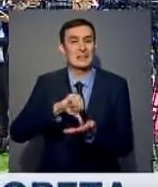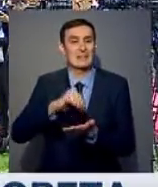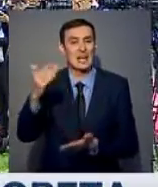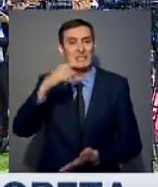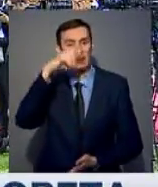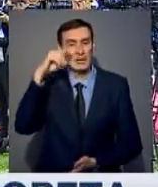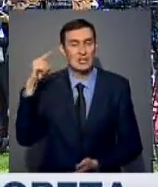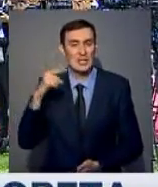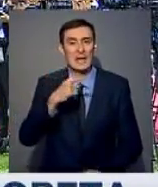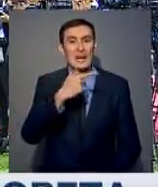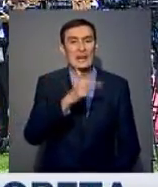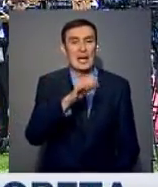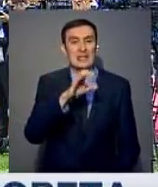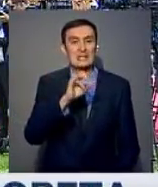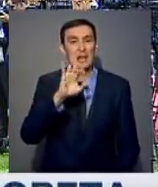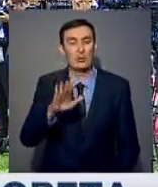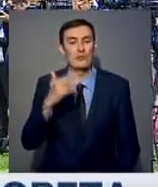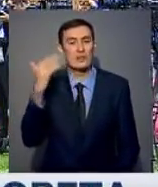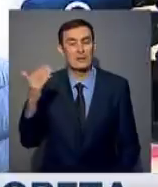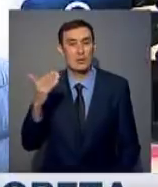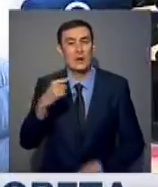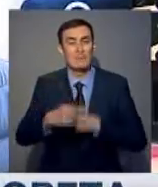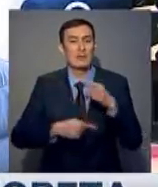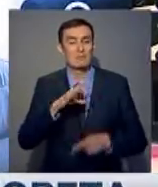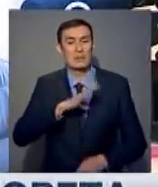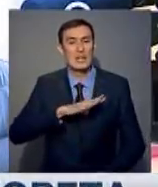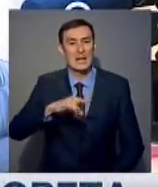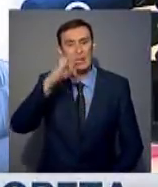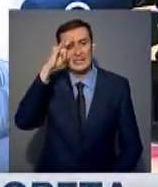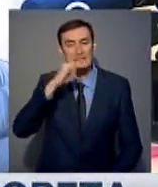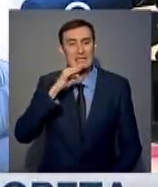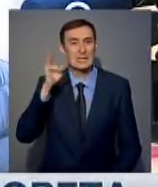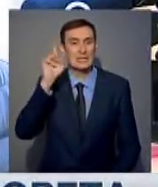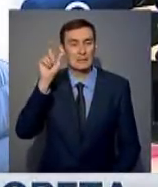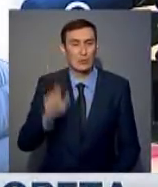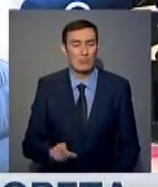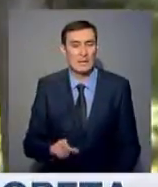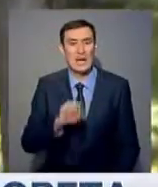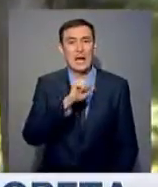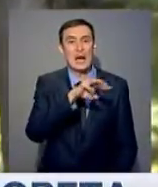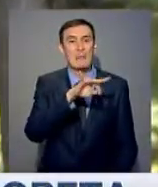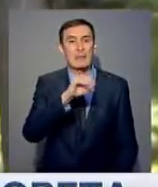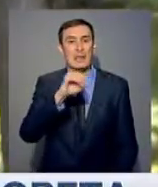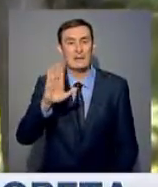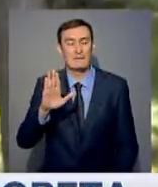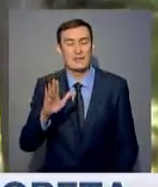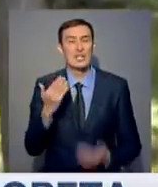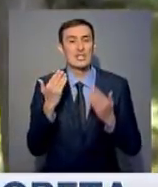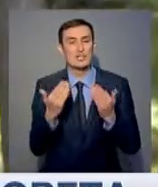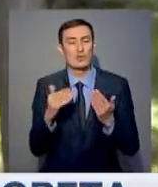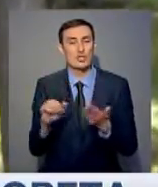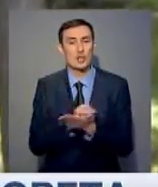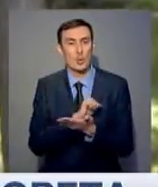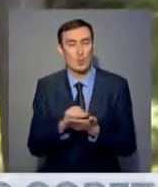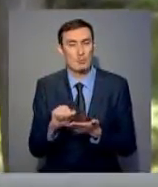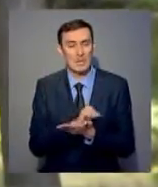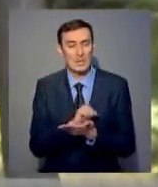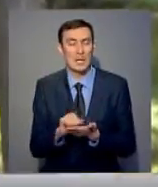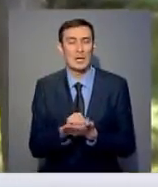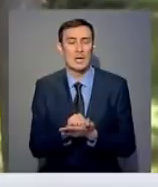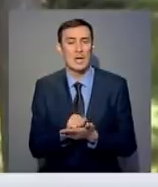азербайджана рамиз гасанов его преемником стал казахстанский дипломат багдад андреев сегодняшних под документы как раз